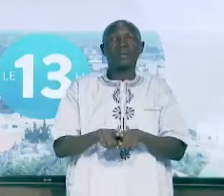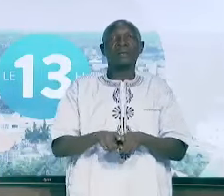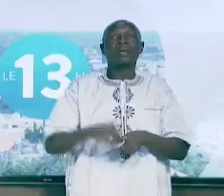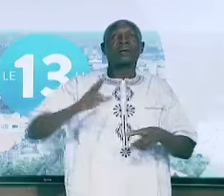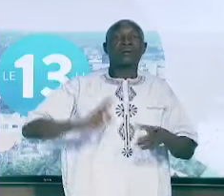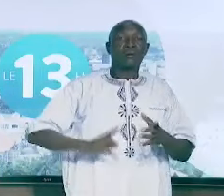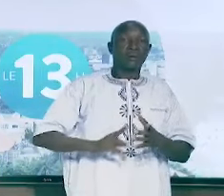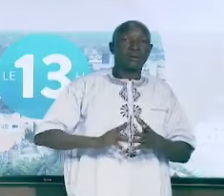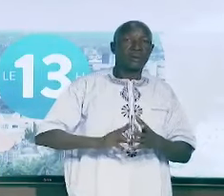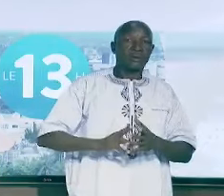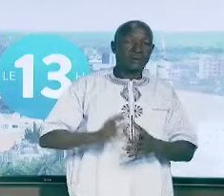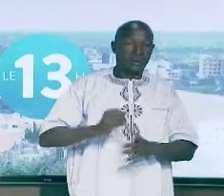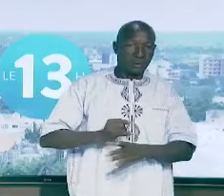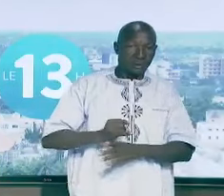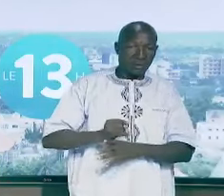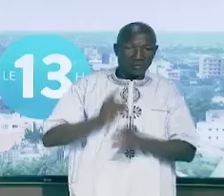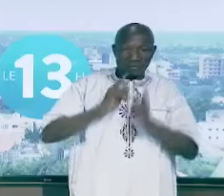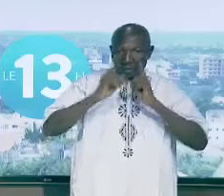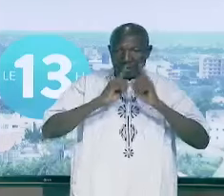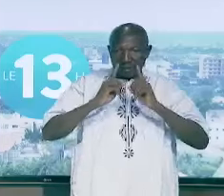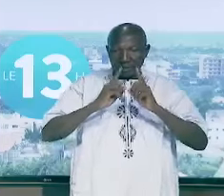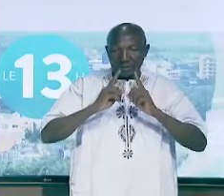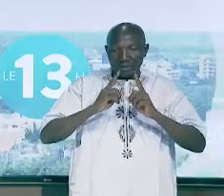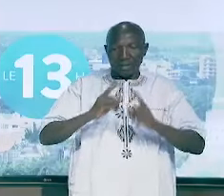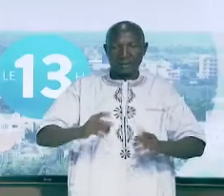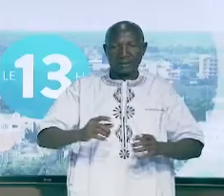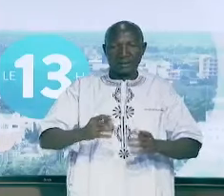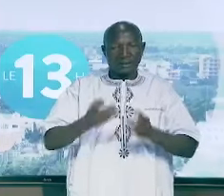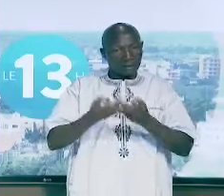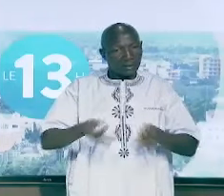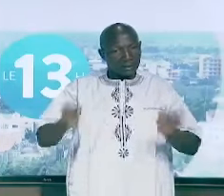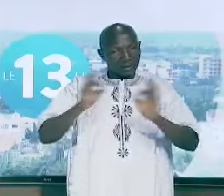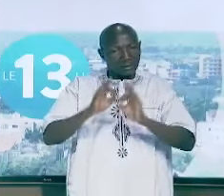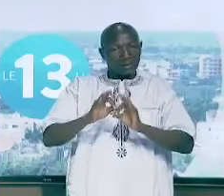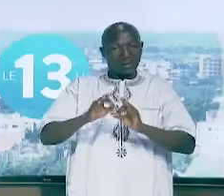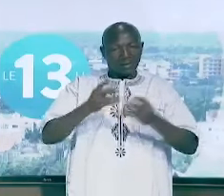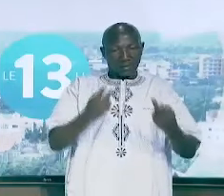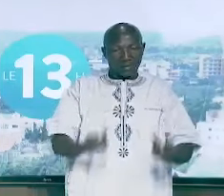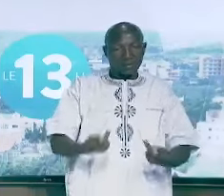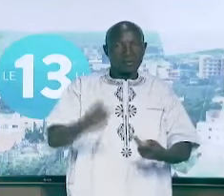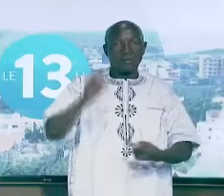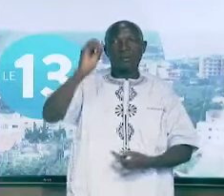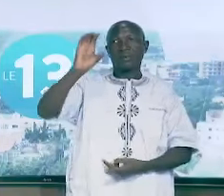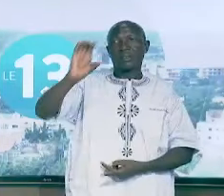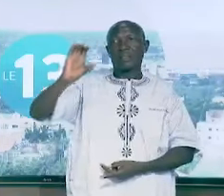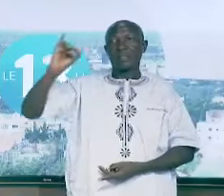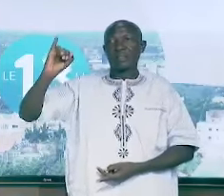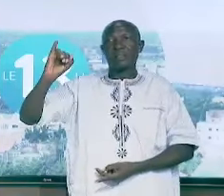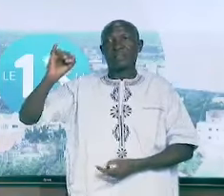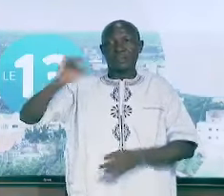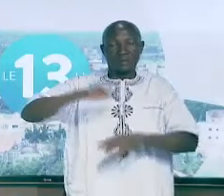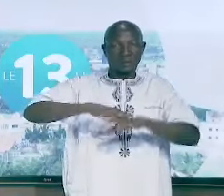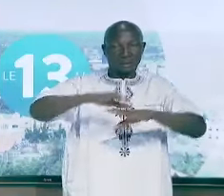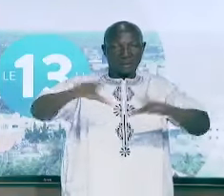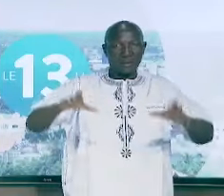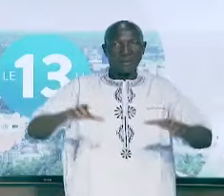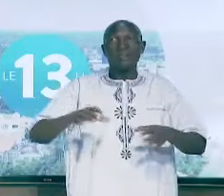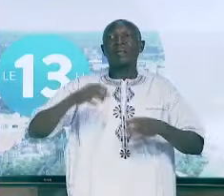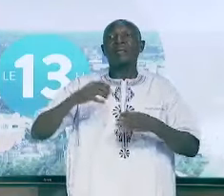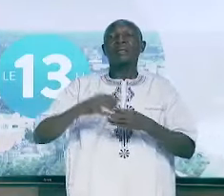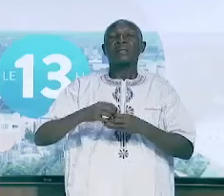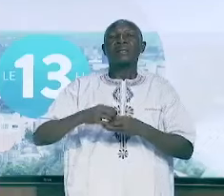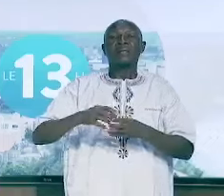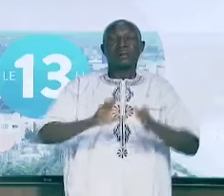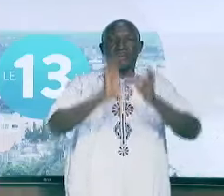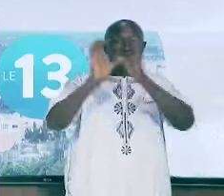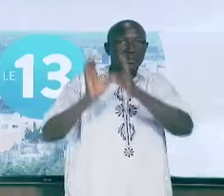sur la nécessité de la présence de l'OCI sur le terrain. Nous avons déjà une belle coopération qui s'est traduite à